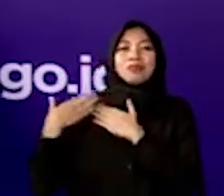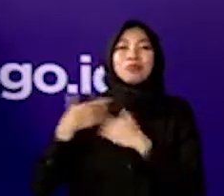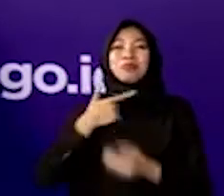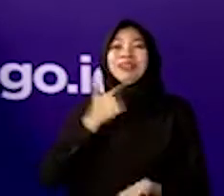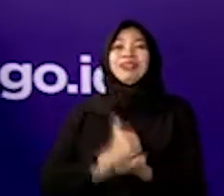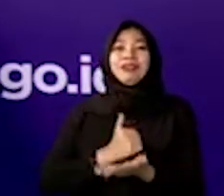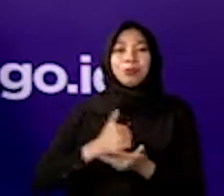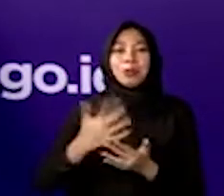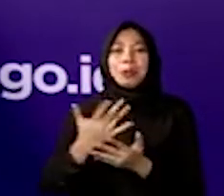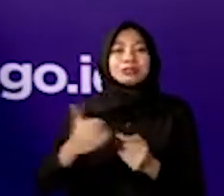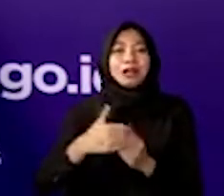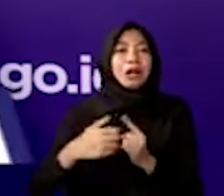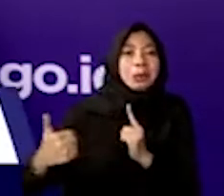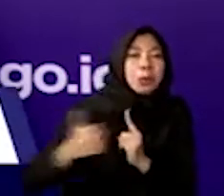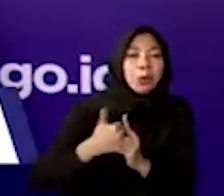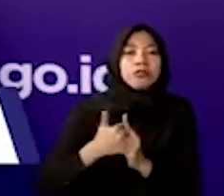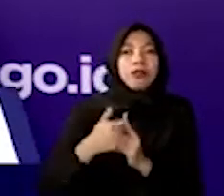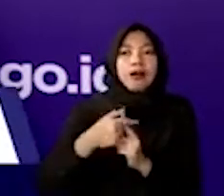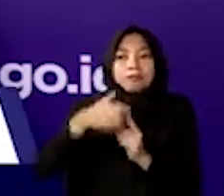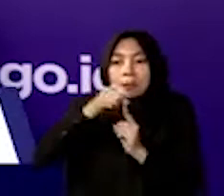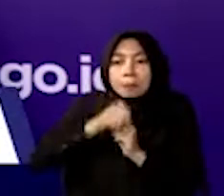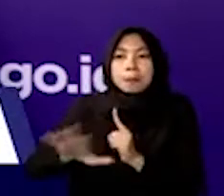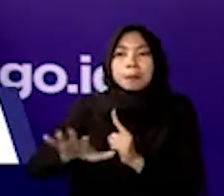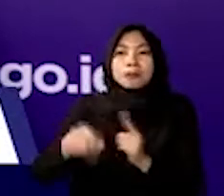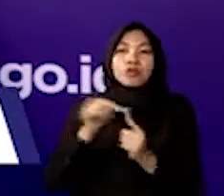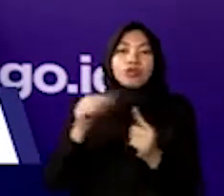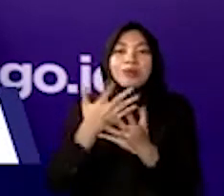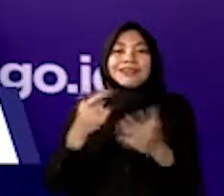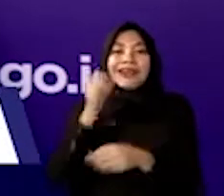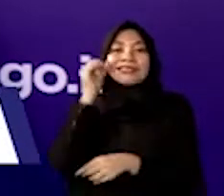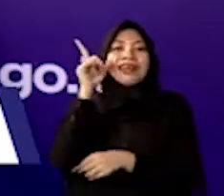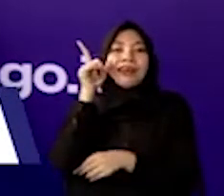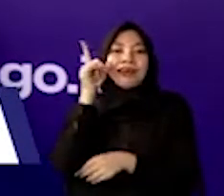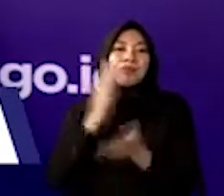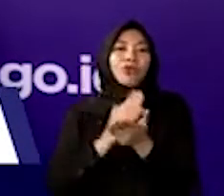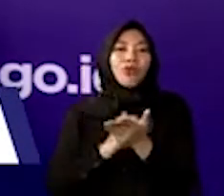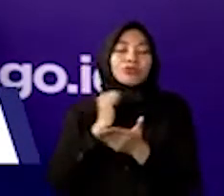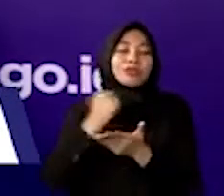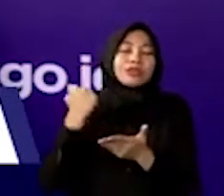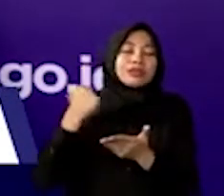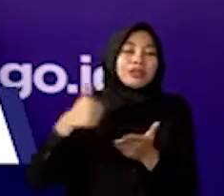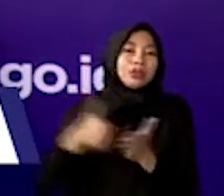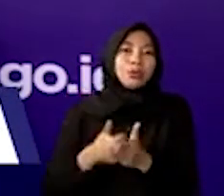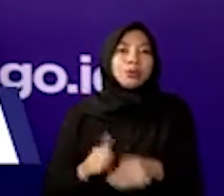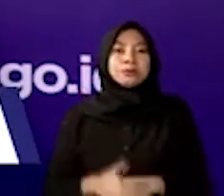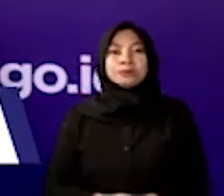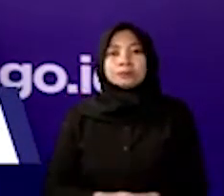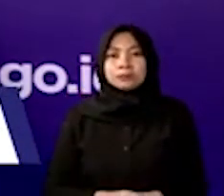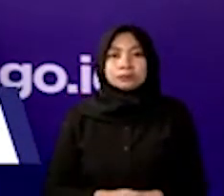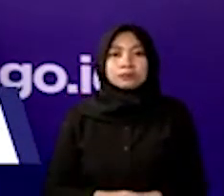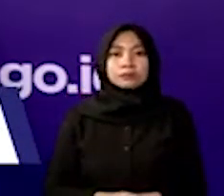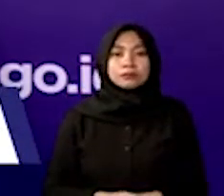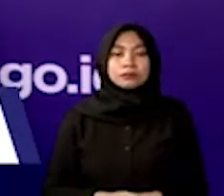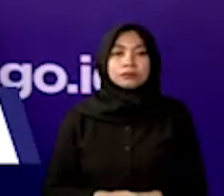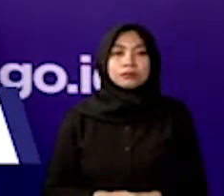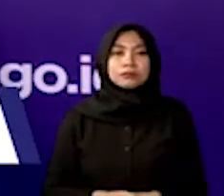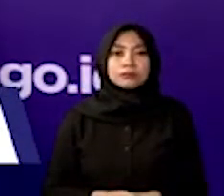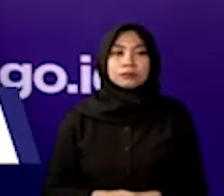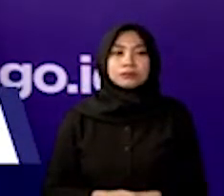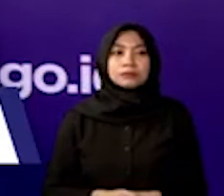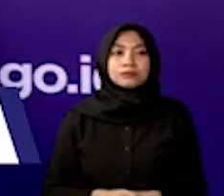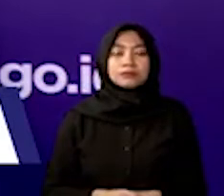masyarakat diharapkan bisa meningkat kesadarannya nah khusus untuk Jawa Timur juga pada kesempatan ini kami